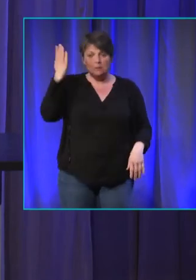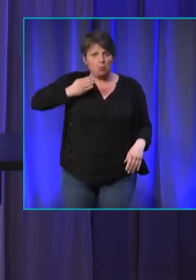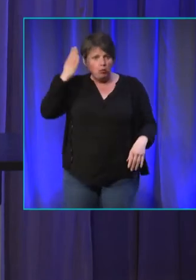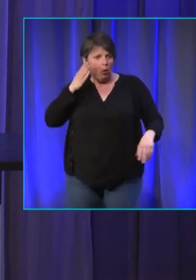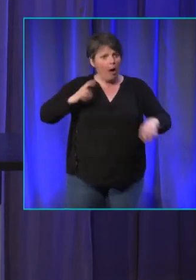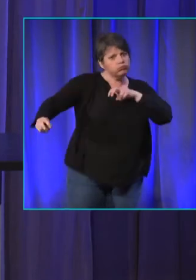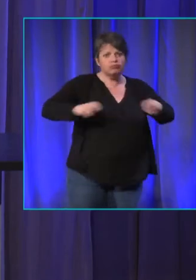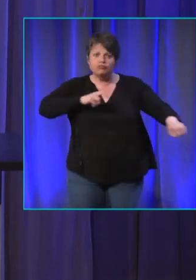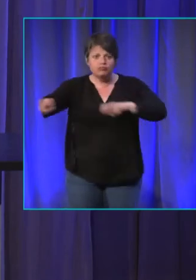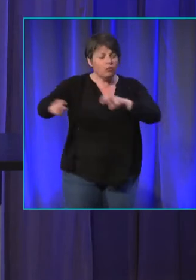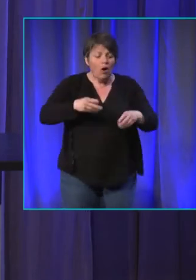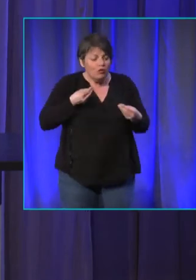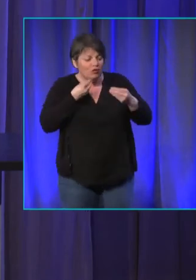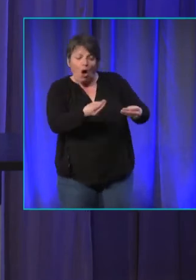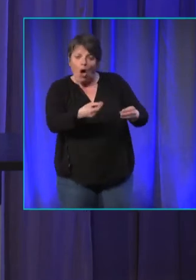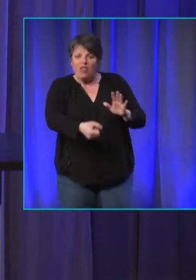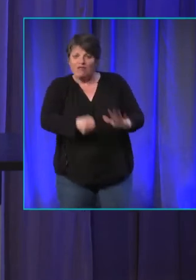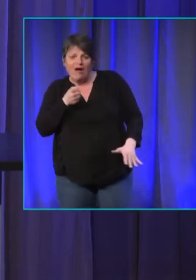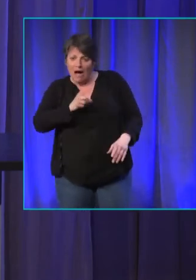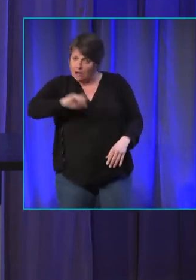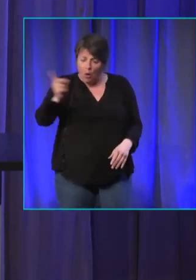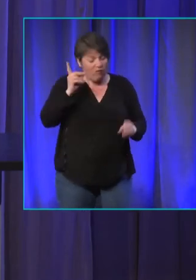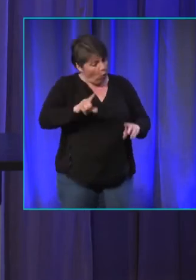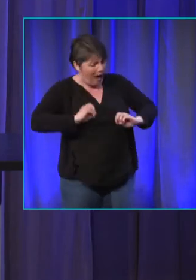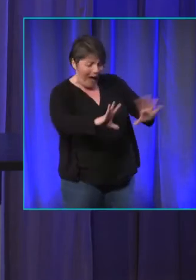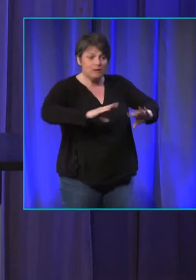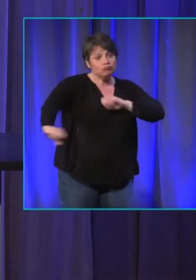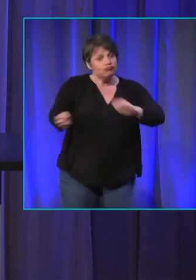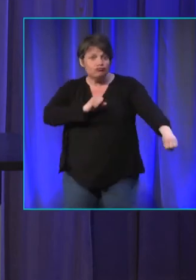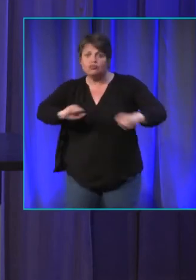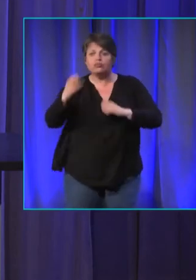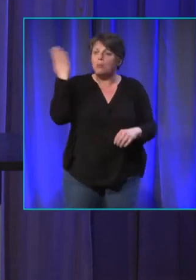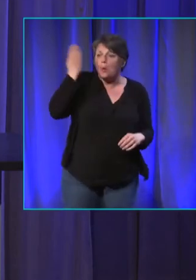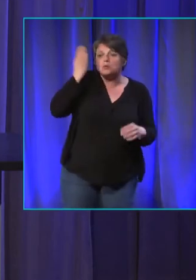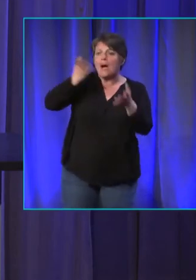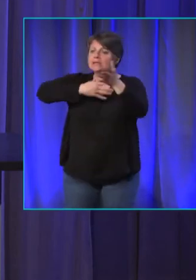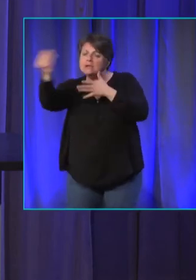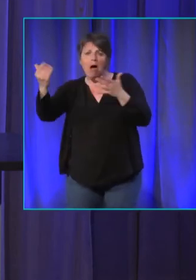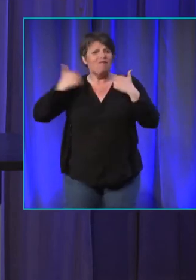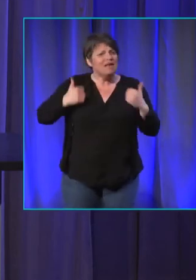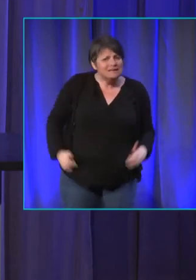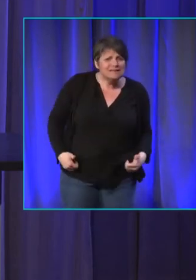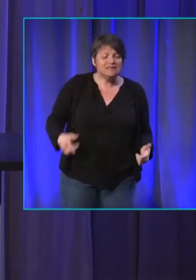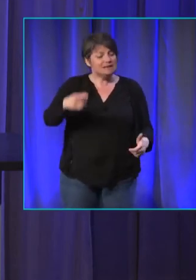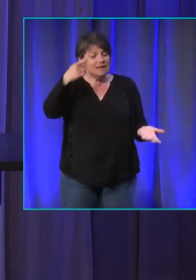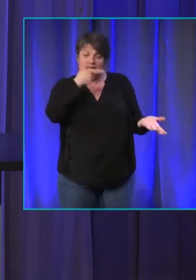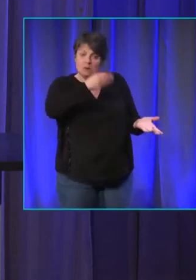maturation, en plein développement. Il faut qu'il bouge. Il faut qu'il fasse de l'activité physique. Un,